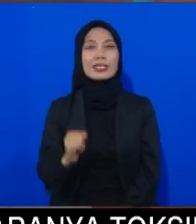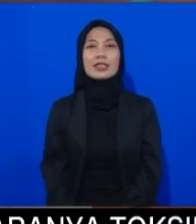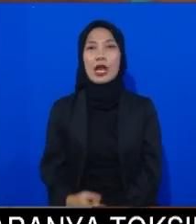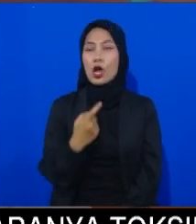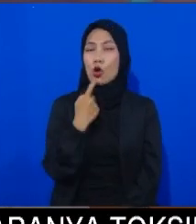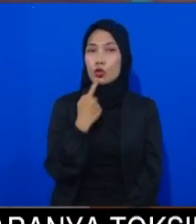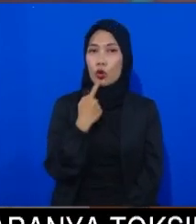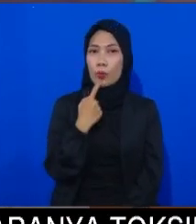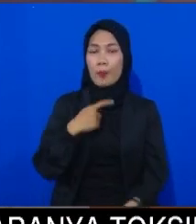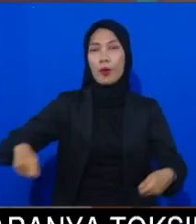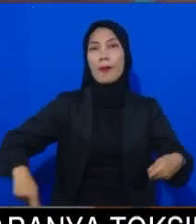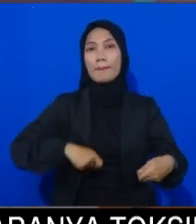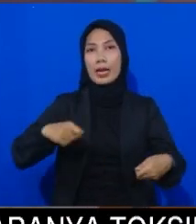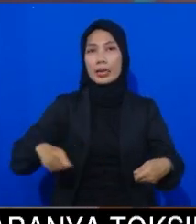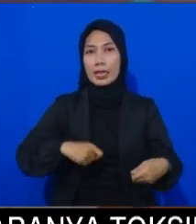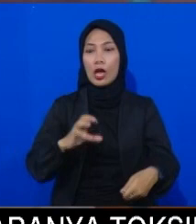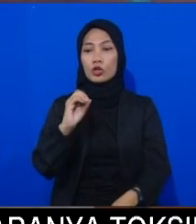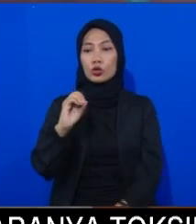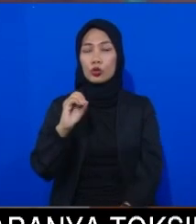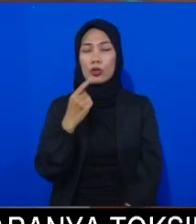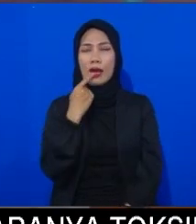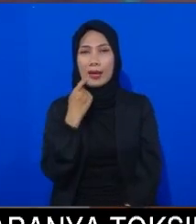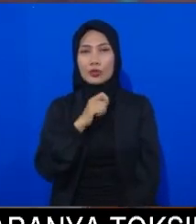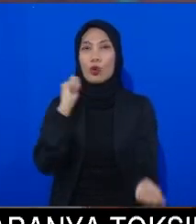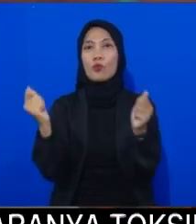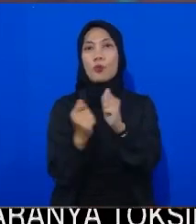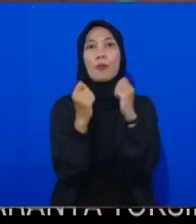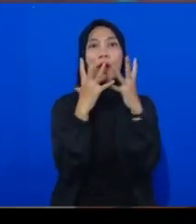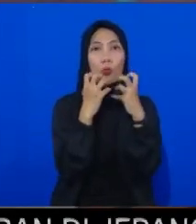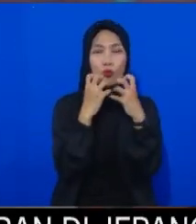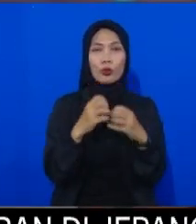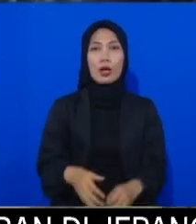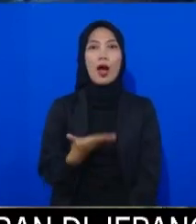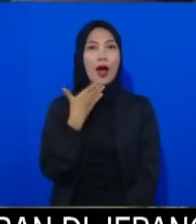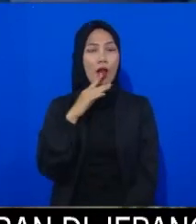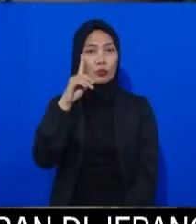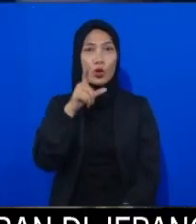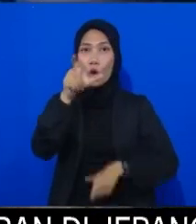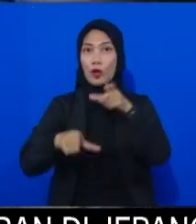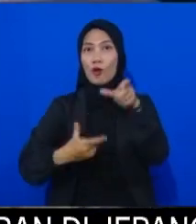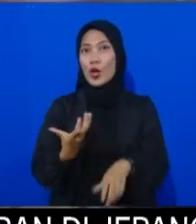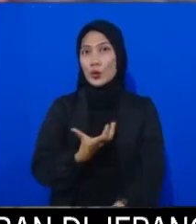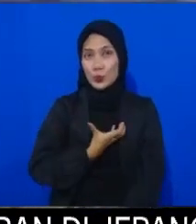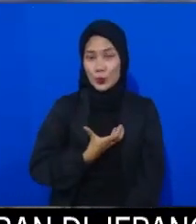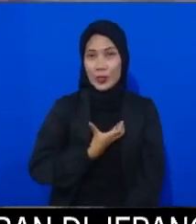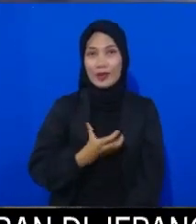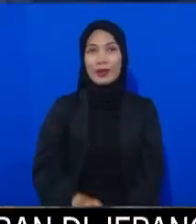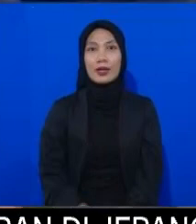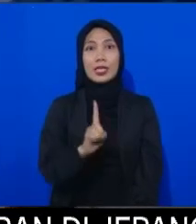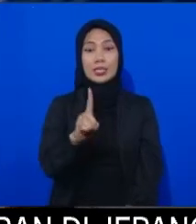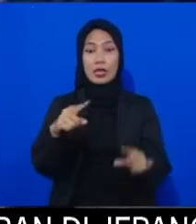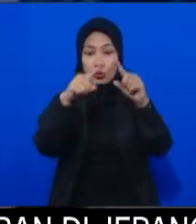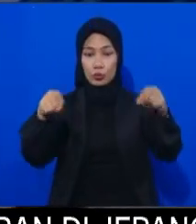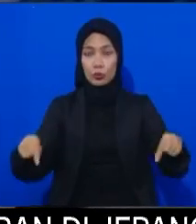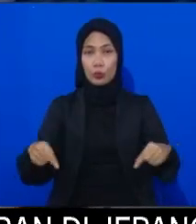membuat kerupuk telur asin dan Alhamdulillah banyak peminatnya satu bungkus kerupuk telur asin dijual